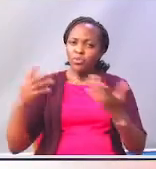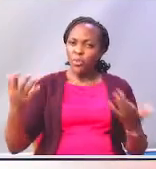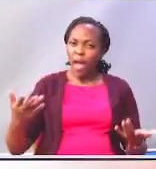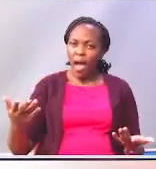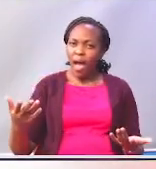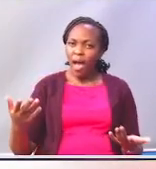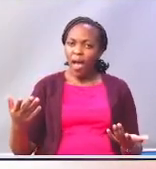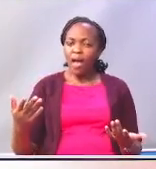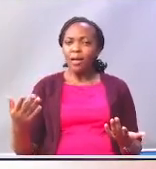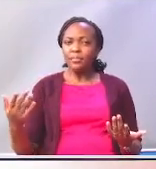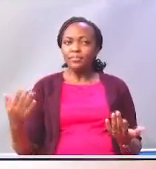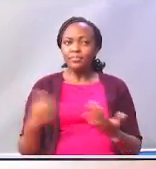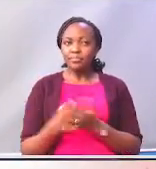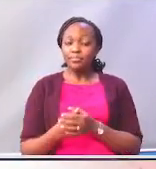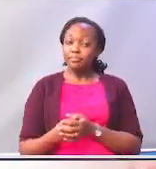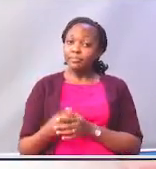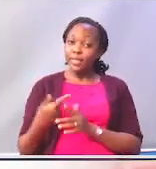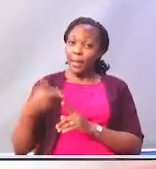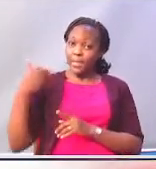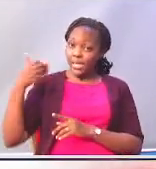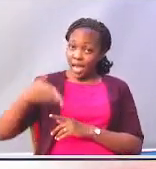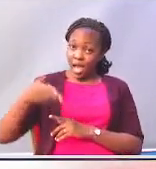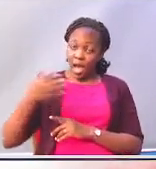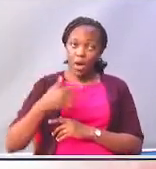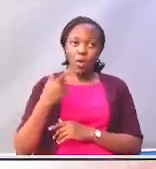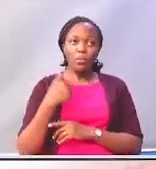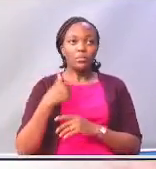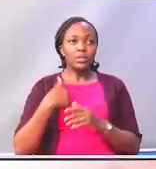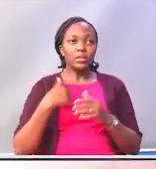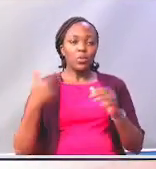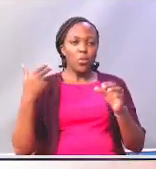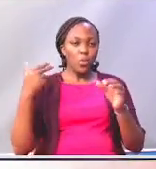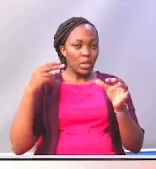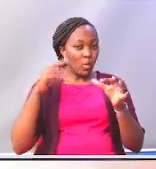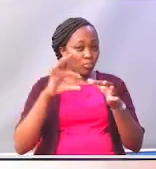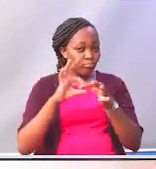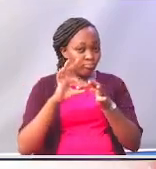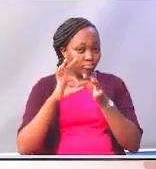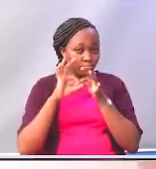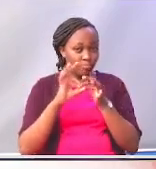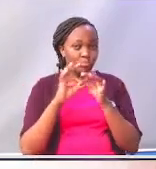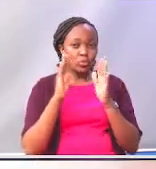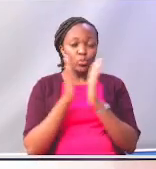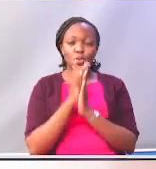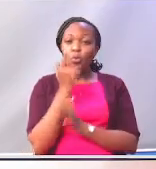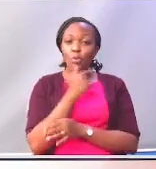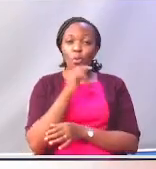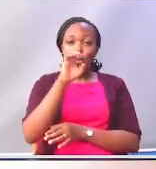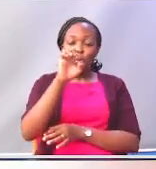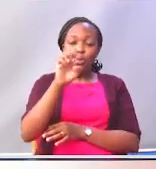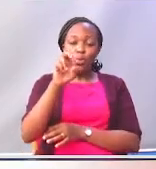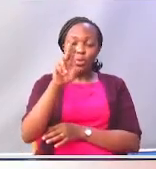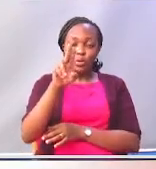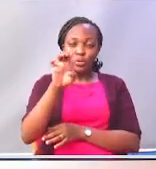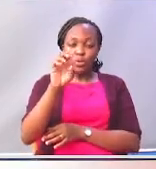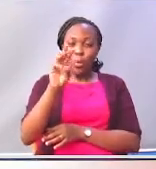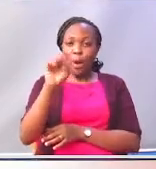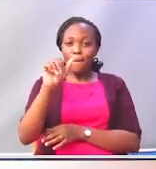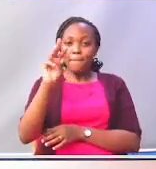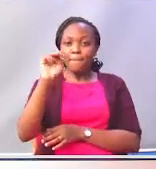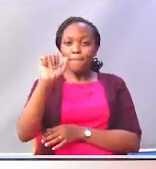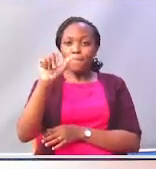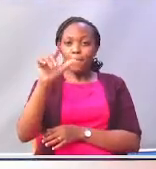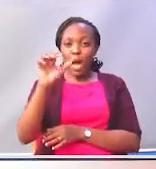raundi hii. Mimi na Eugene tutashikana. Musalia Mudavadi home, nyumbani. Jamii ya